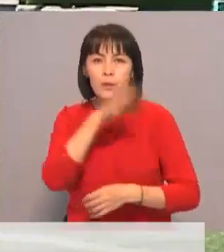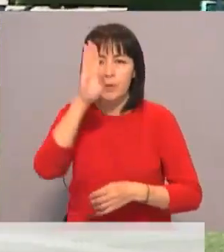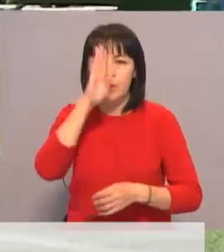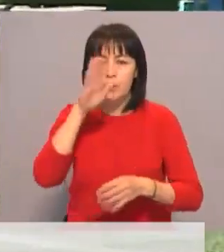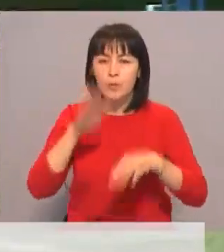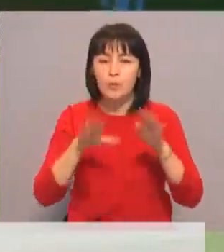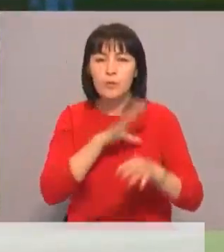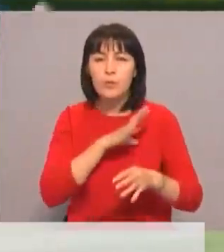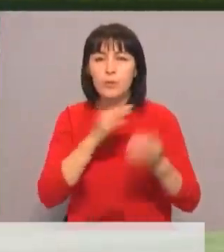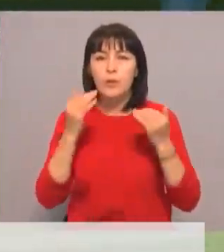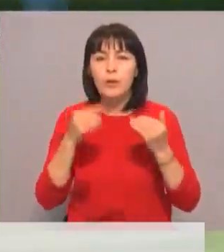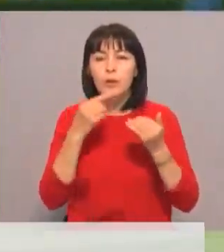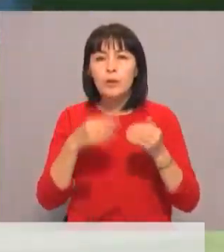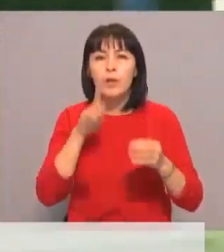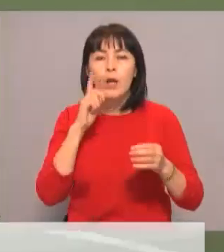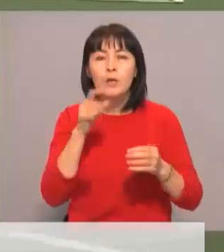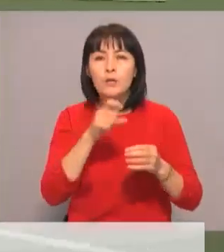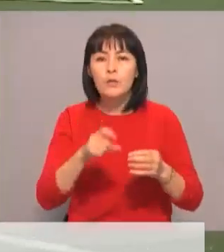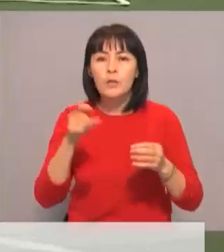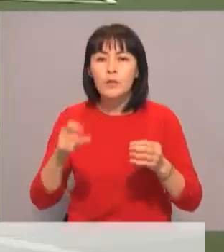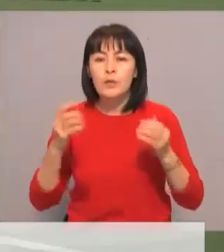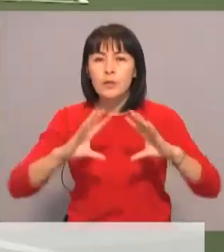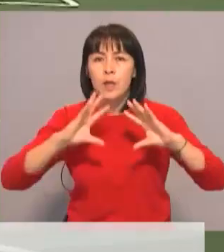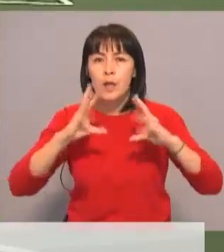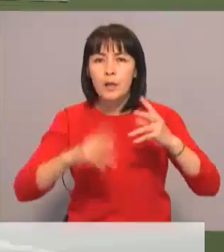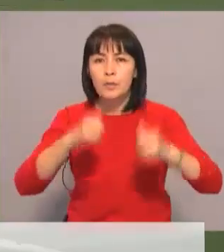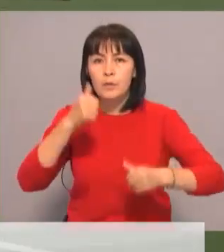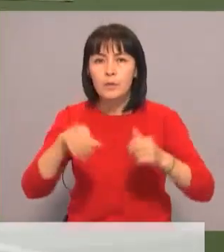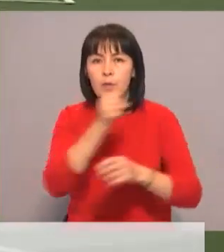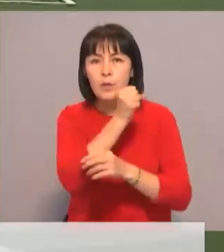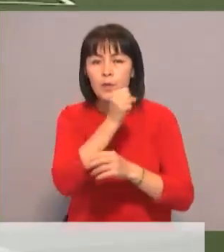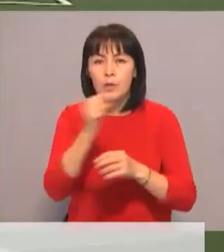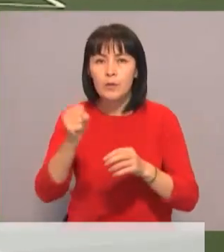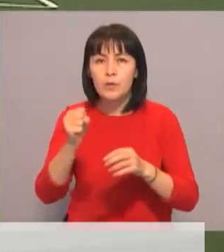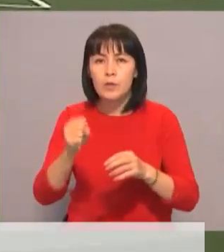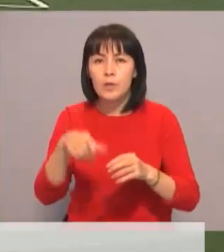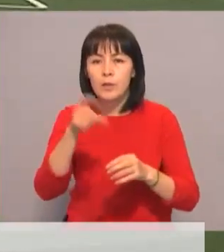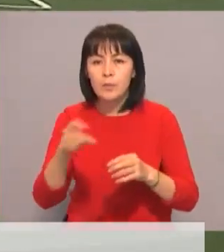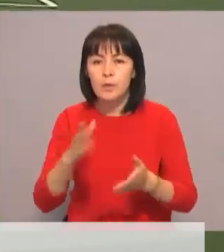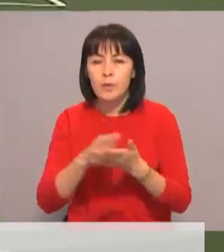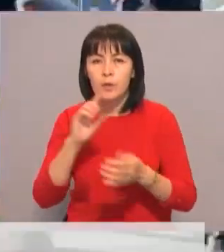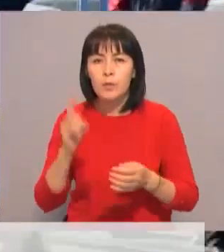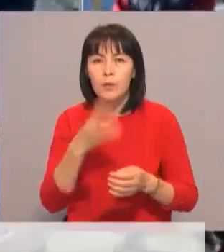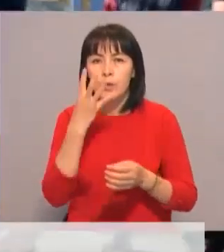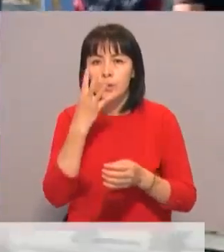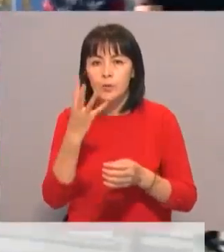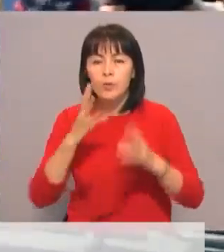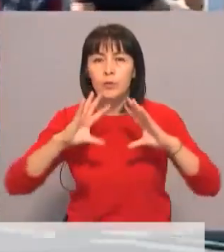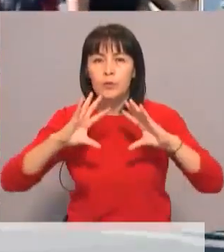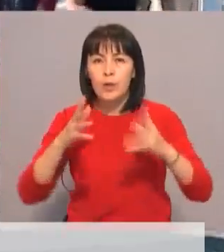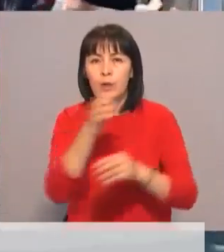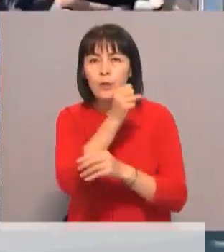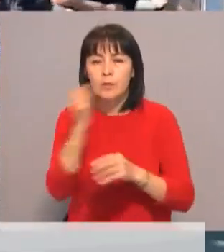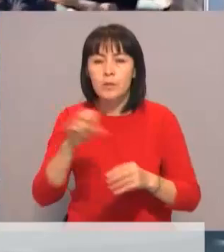қарымын көрсетті. Айтқандай, студенттер арасында әлемдік жарыстарда топ жарған саңлақтар да бар. Соның бірі 4 дүркін әлем